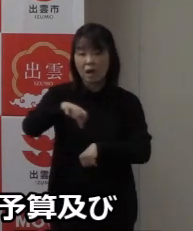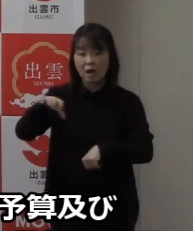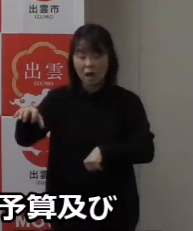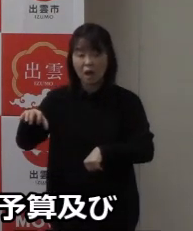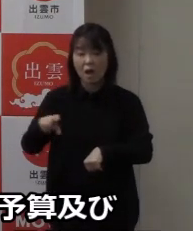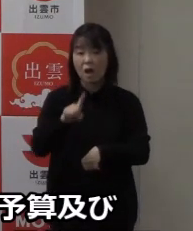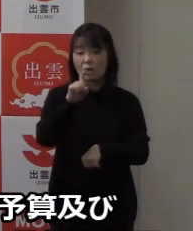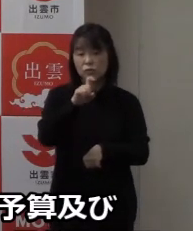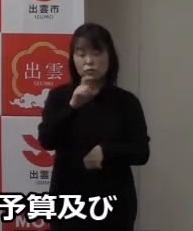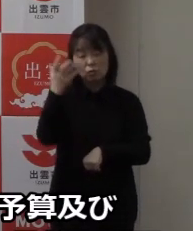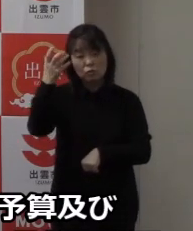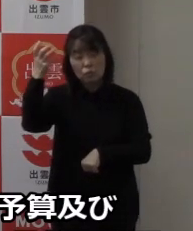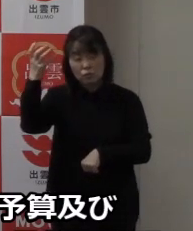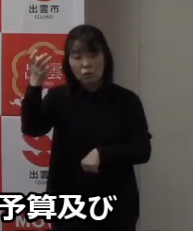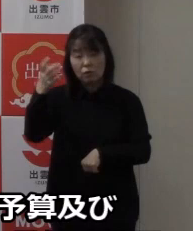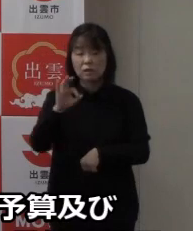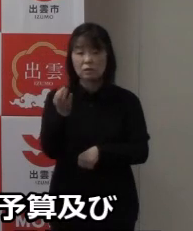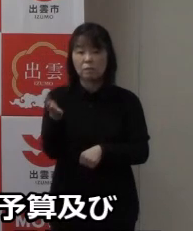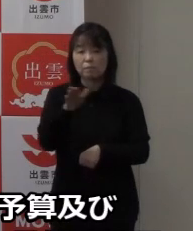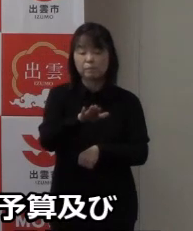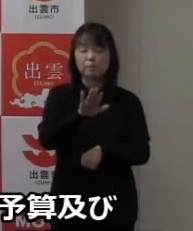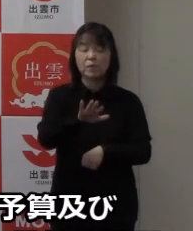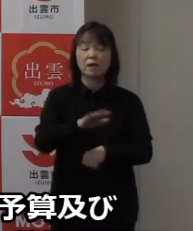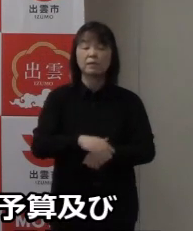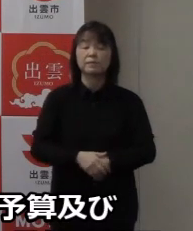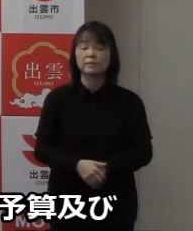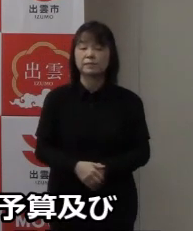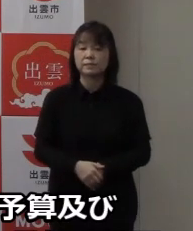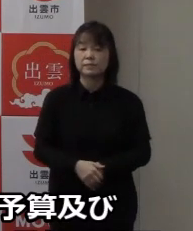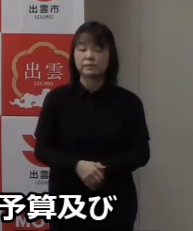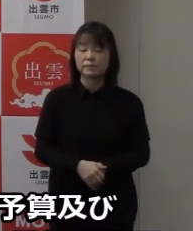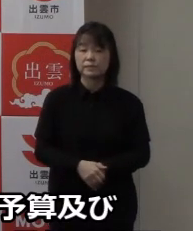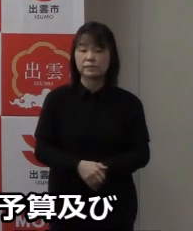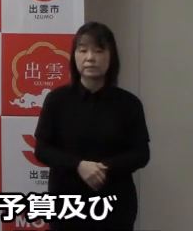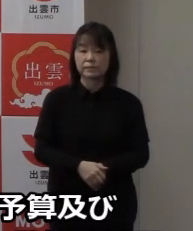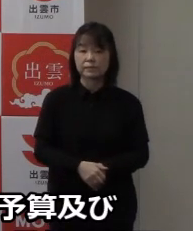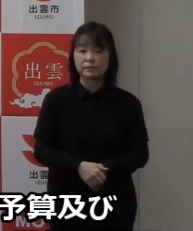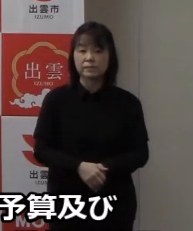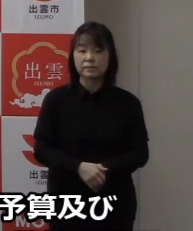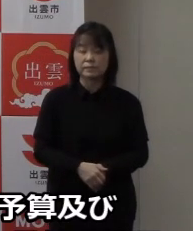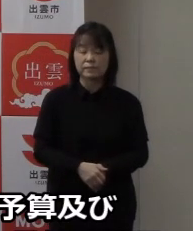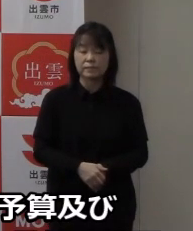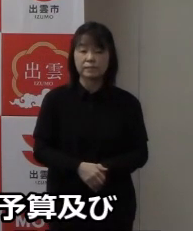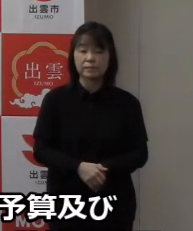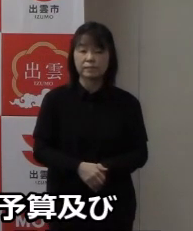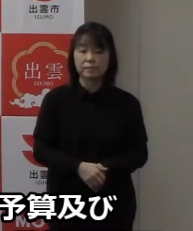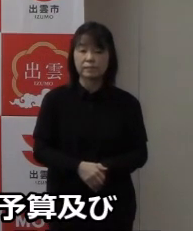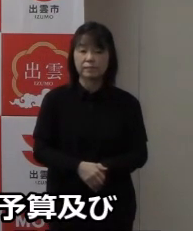ですね、想定して行いたいと思っております。そして、